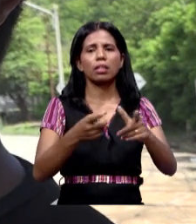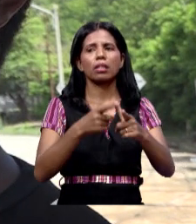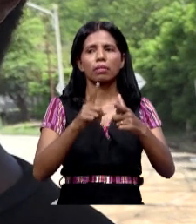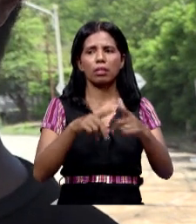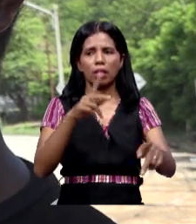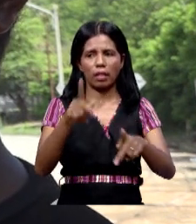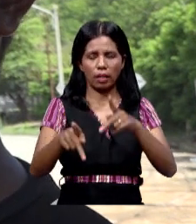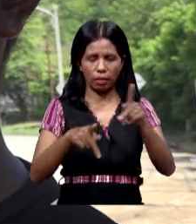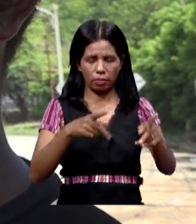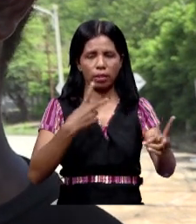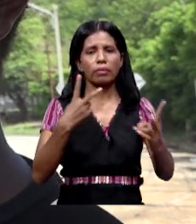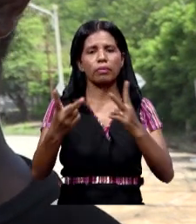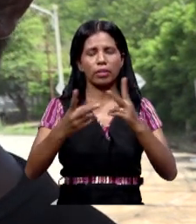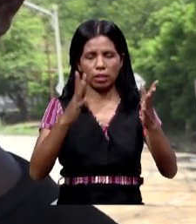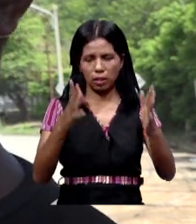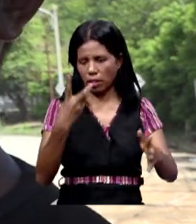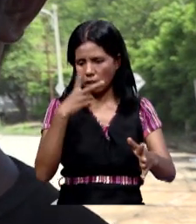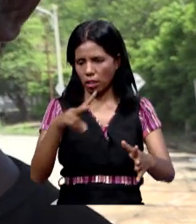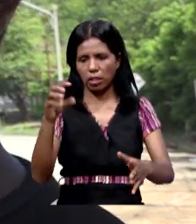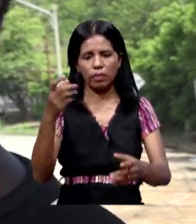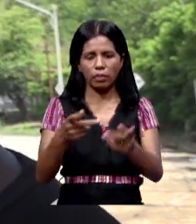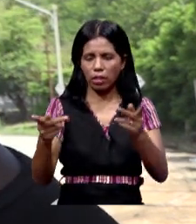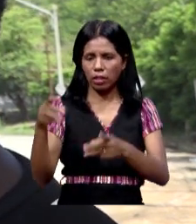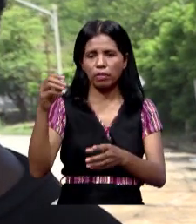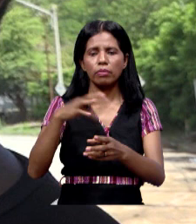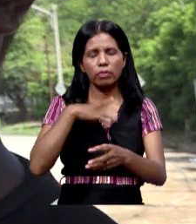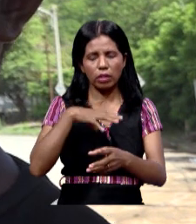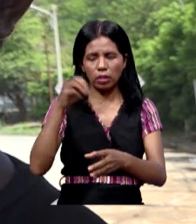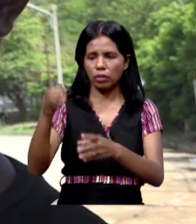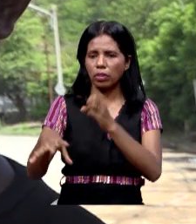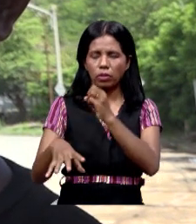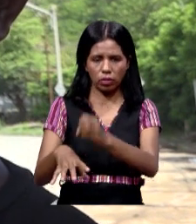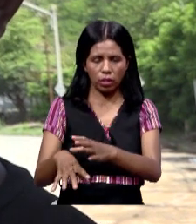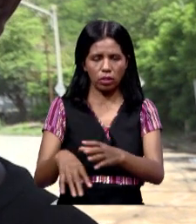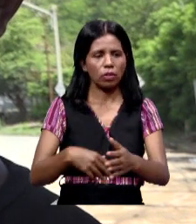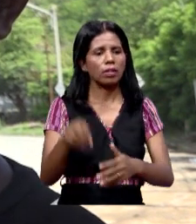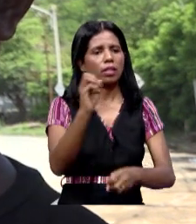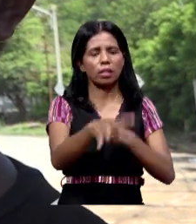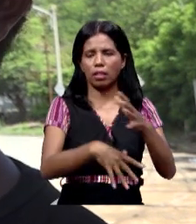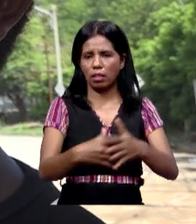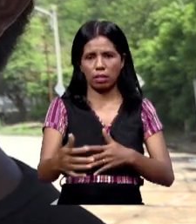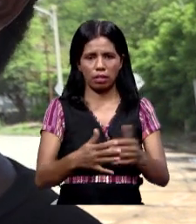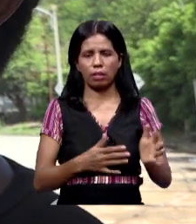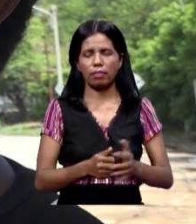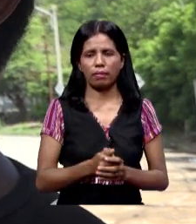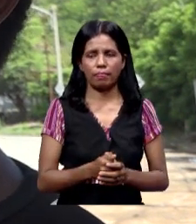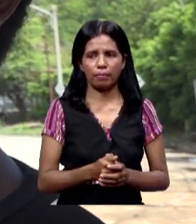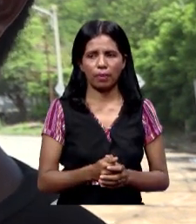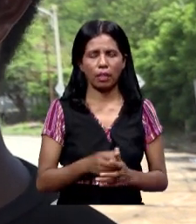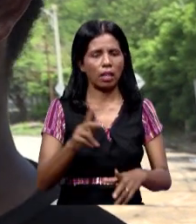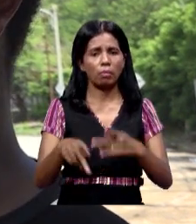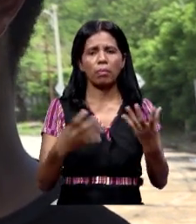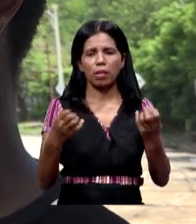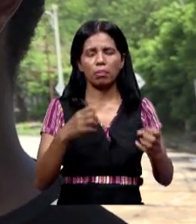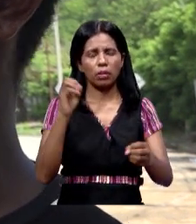Ema balu, pema pasiar, hari te sampah fatin, lapis soya sampah. Soya arbiru fali ya riser ni. Ini barang kan lisa barang, soya arbiru